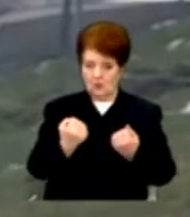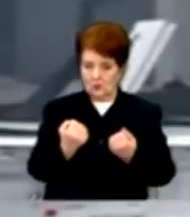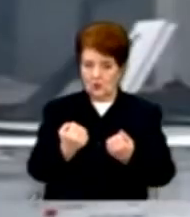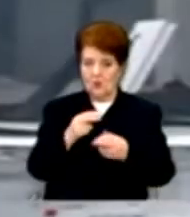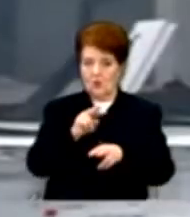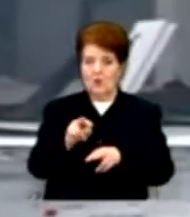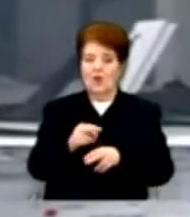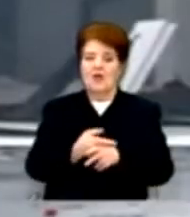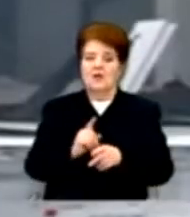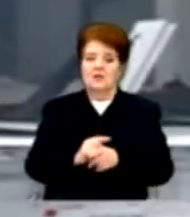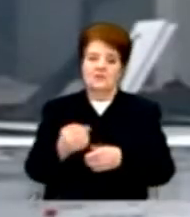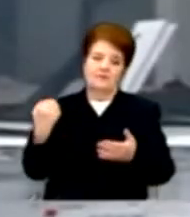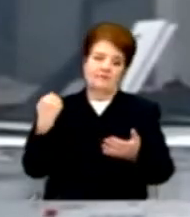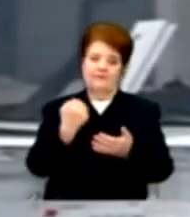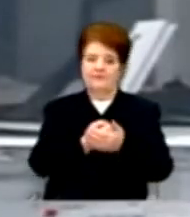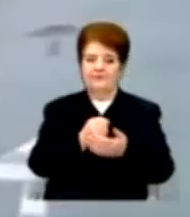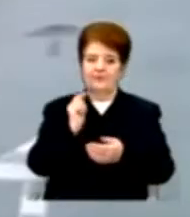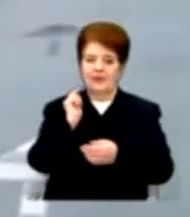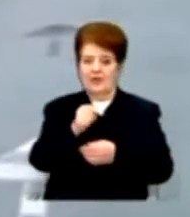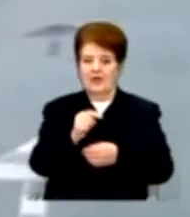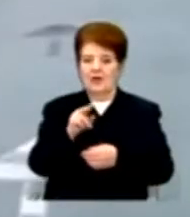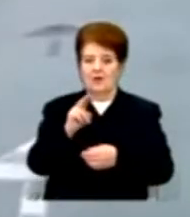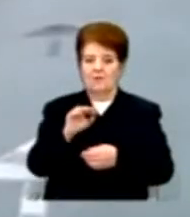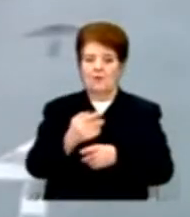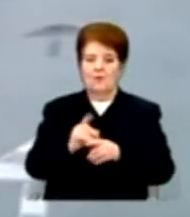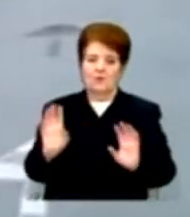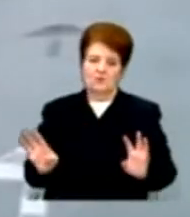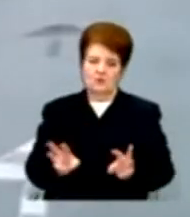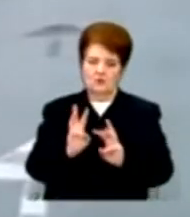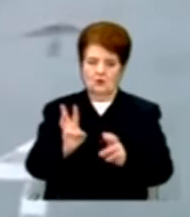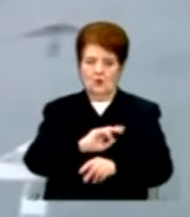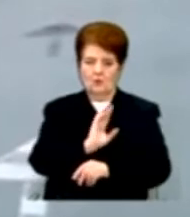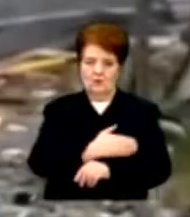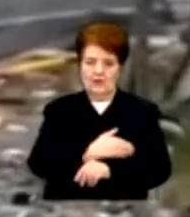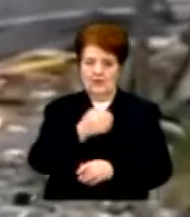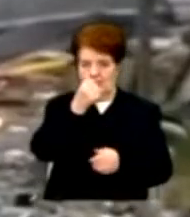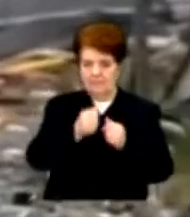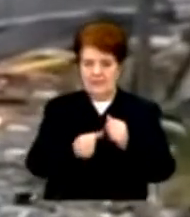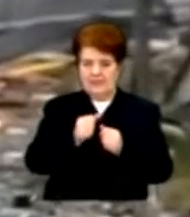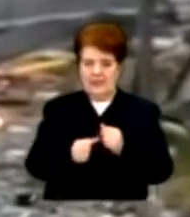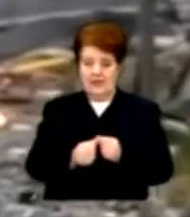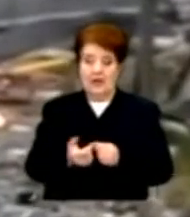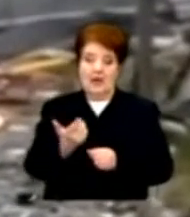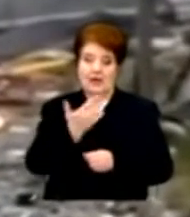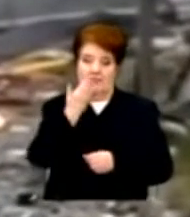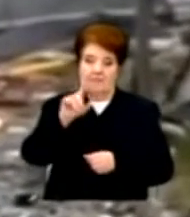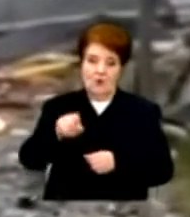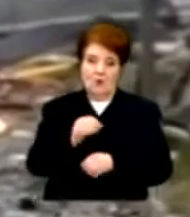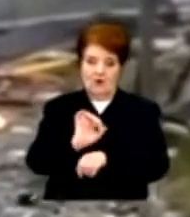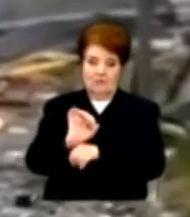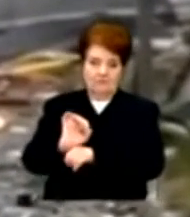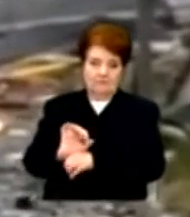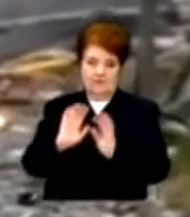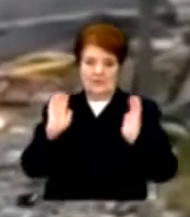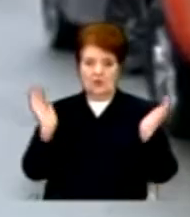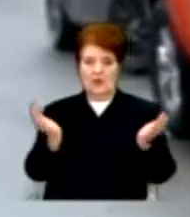una dintre pompe. S-a produs o explozie urmată de un incendiu puternic. Flăcările au fost stinse după câteva ore. Zona a fost